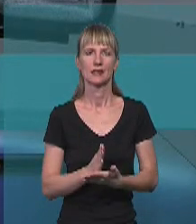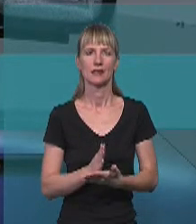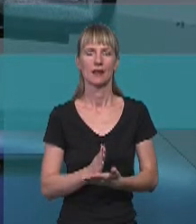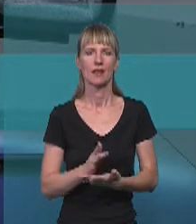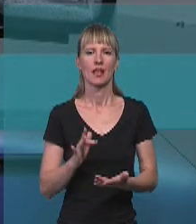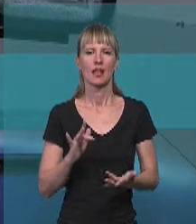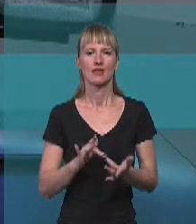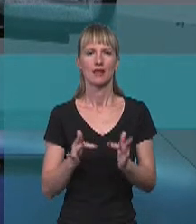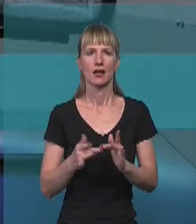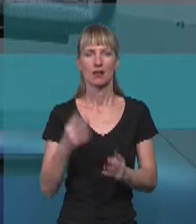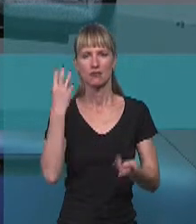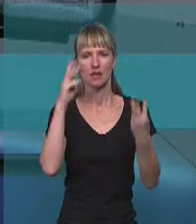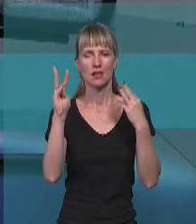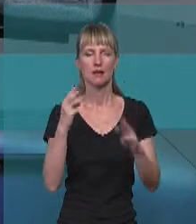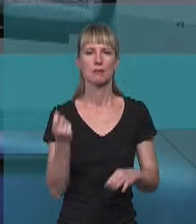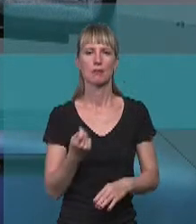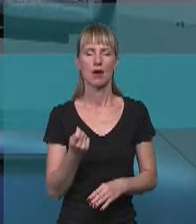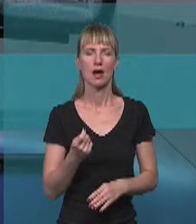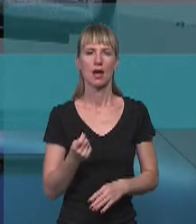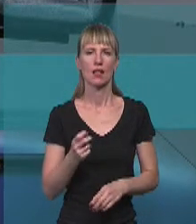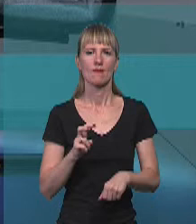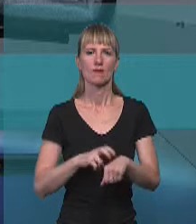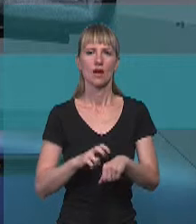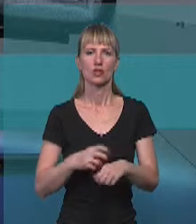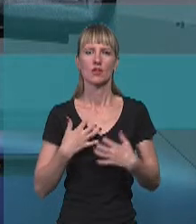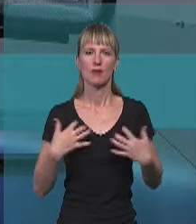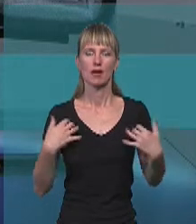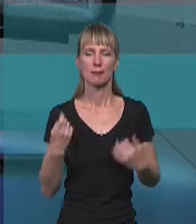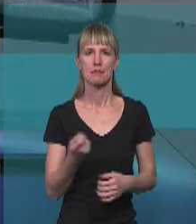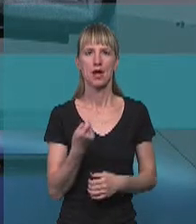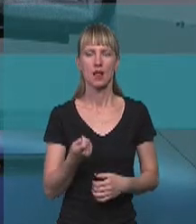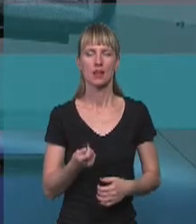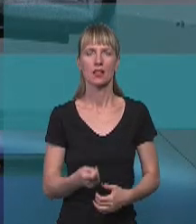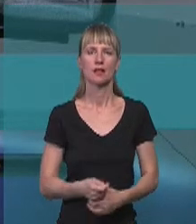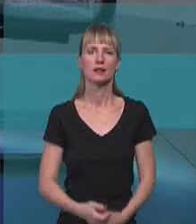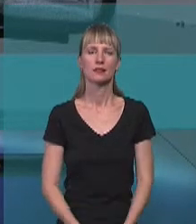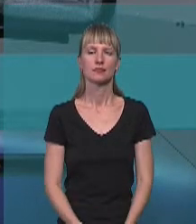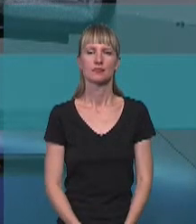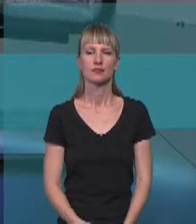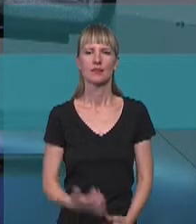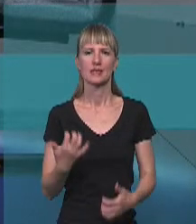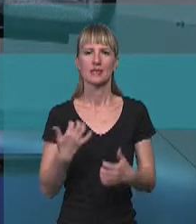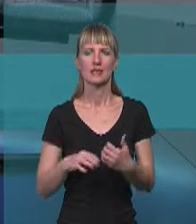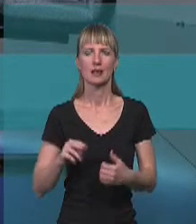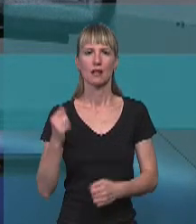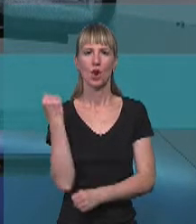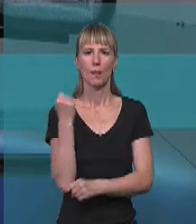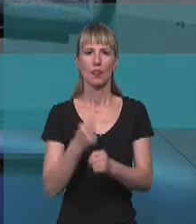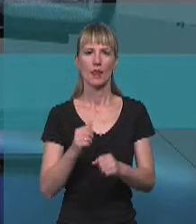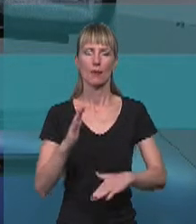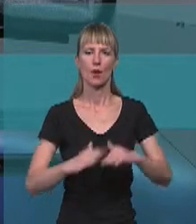Веб-дизайнерів небагато. Ветеринарів, агентів. Ну, тобто, от я кажу, що серед робітничих